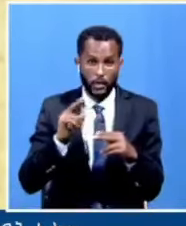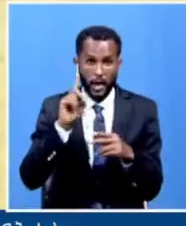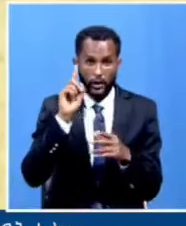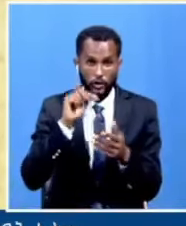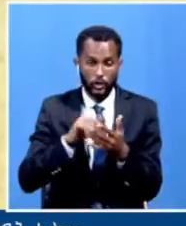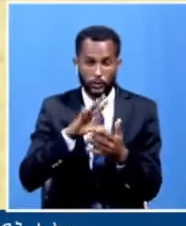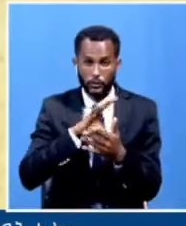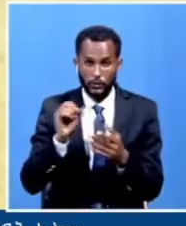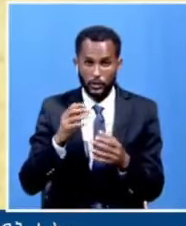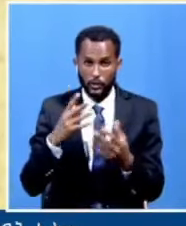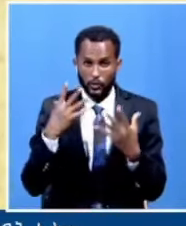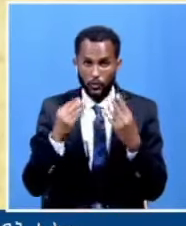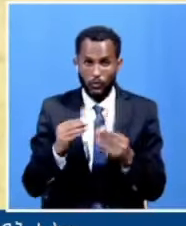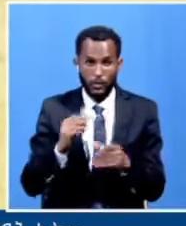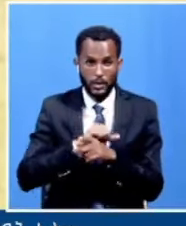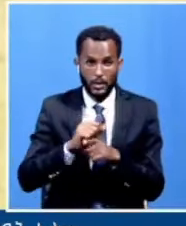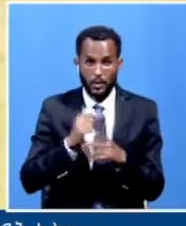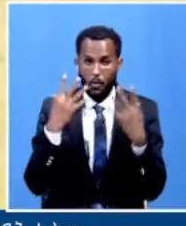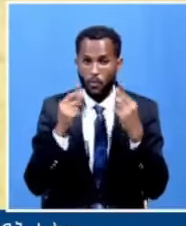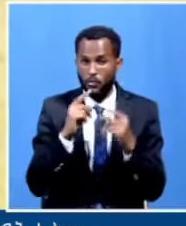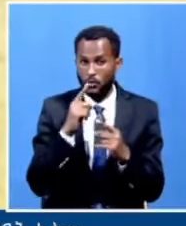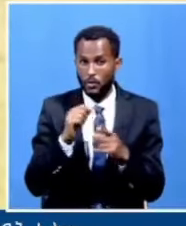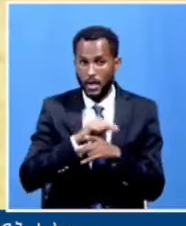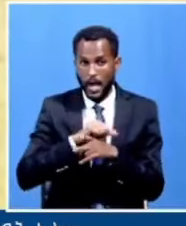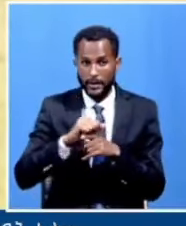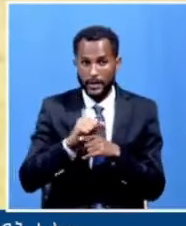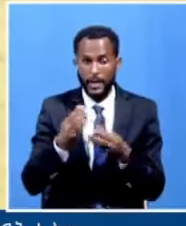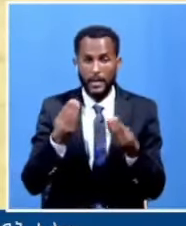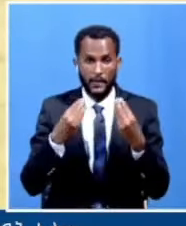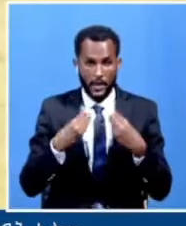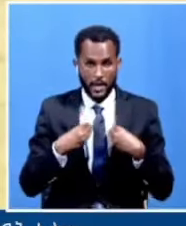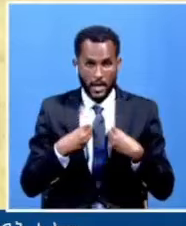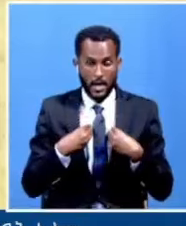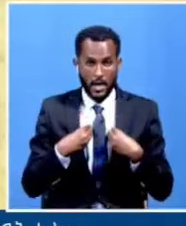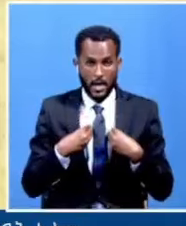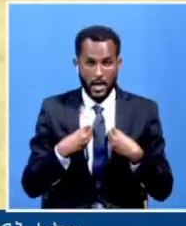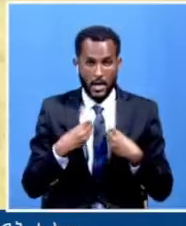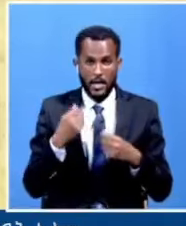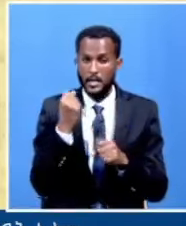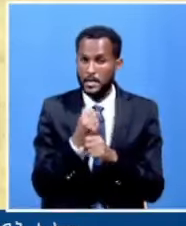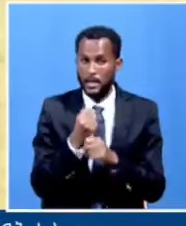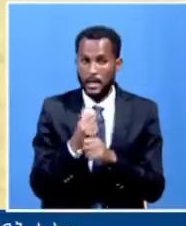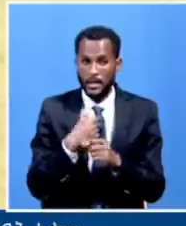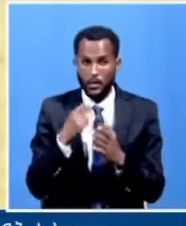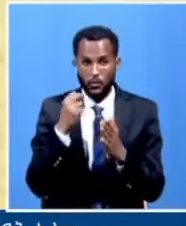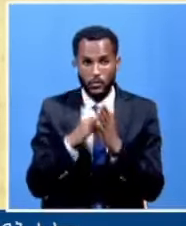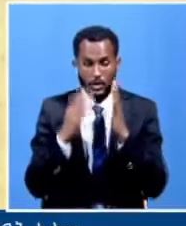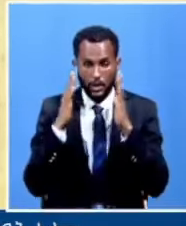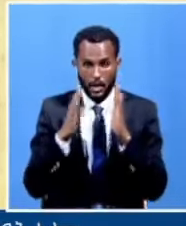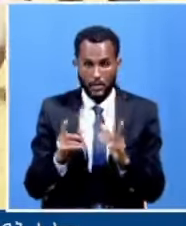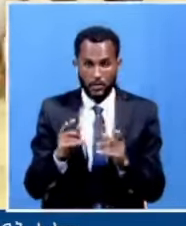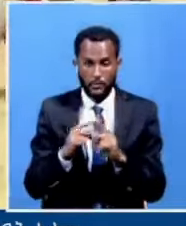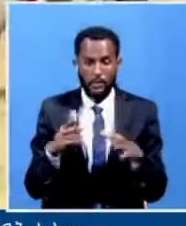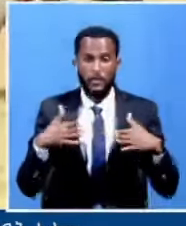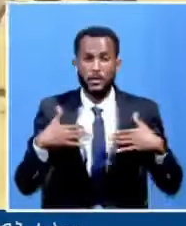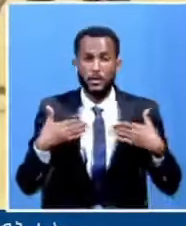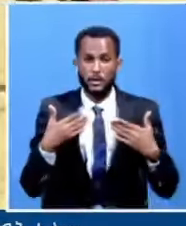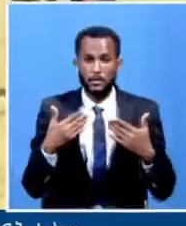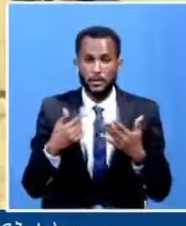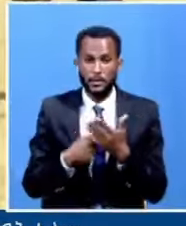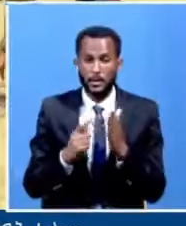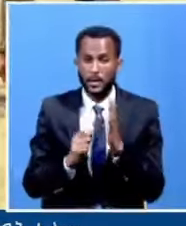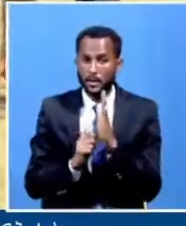لي سهلي يا مستسلطنا لهنا انت سرح لنا يا وطي تم خندنا مالتي بتعمل لي تغاري